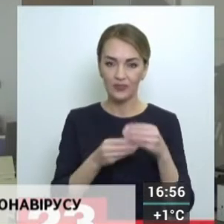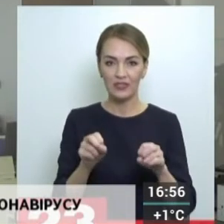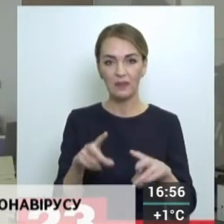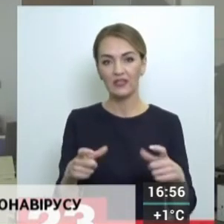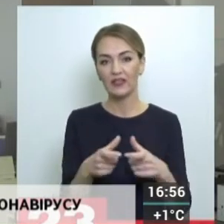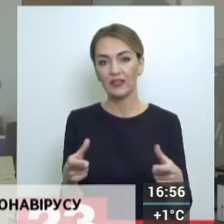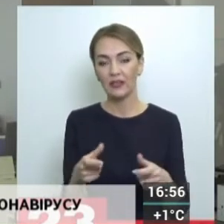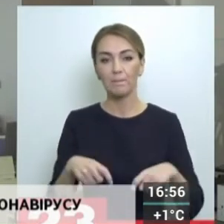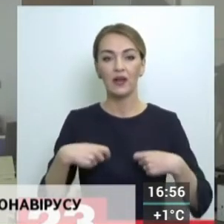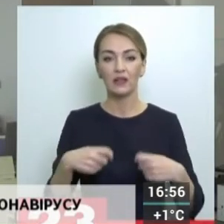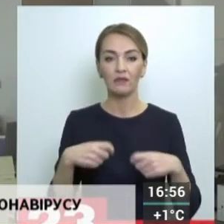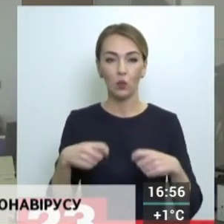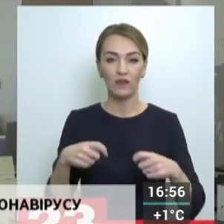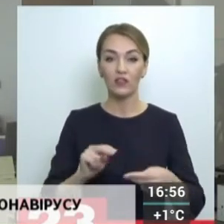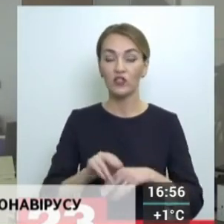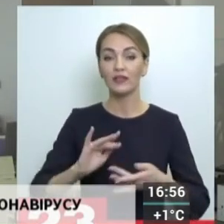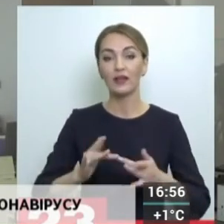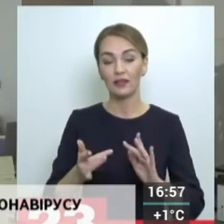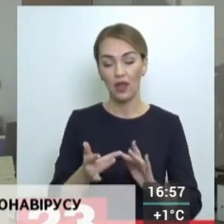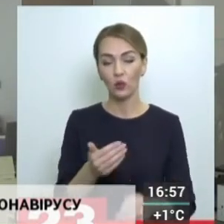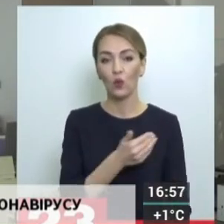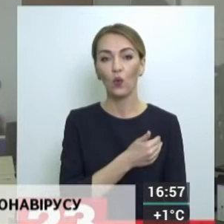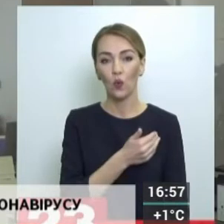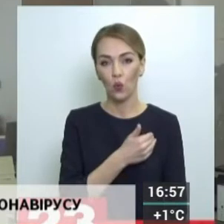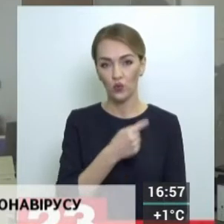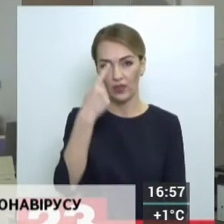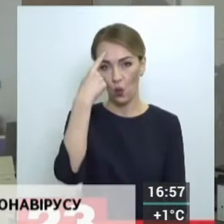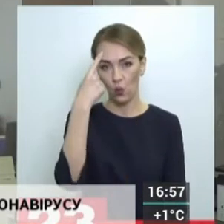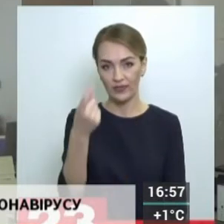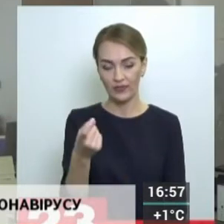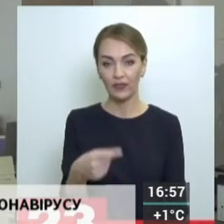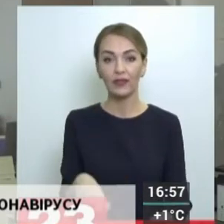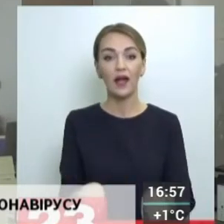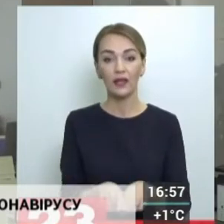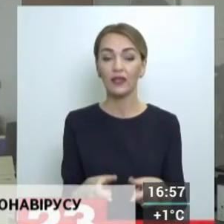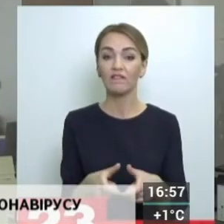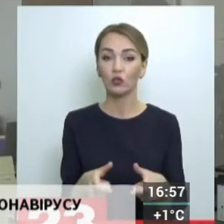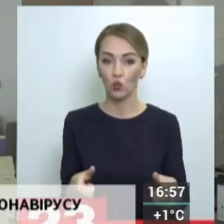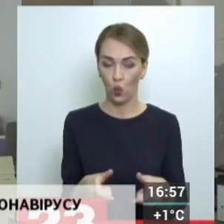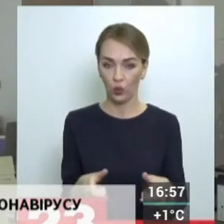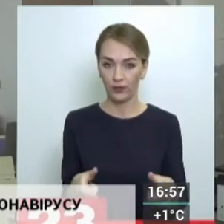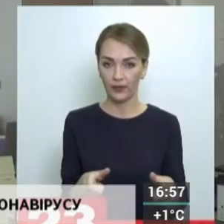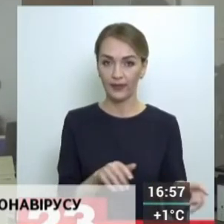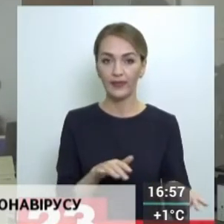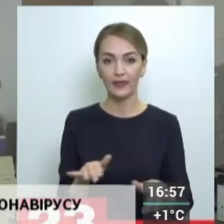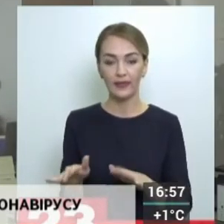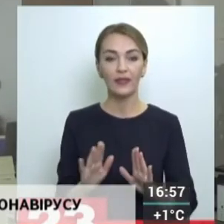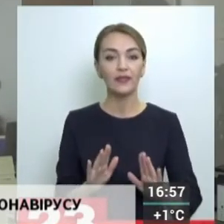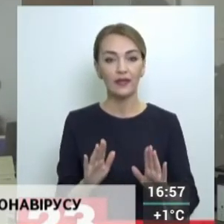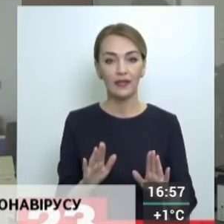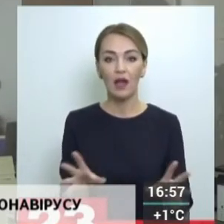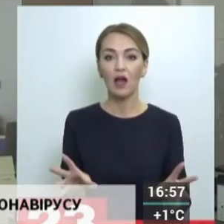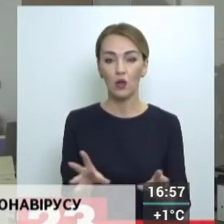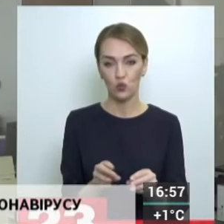продавати їх через інтернет, хочу наголосити. Такий квіток діє тільки